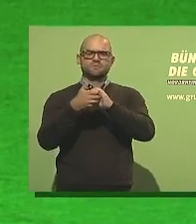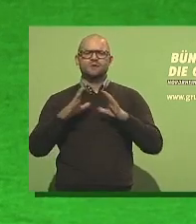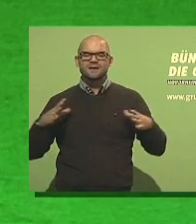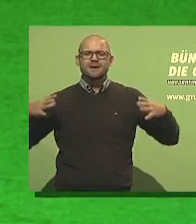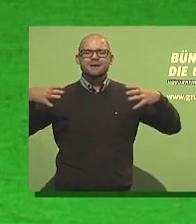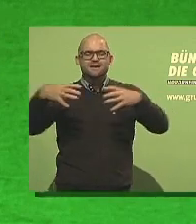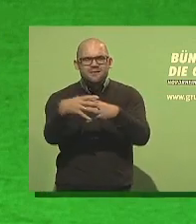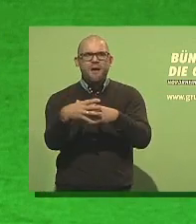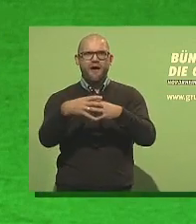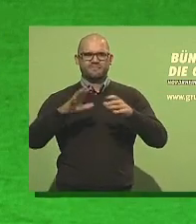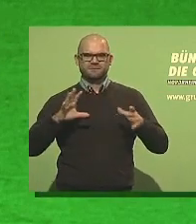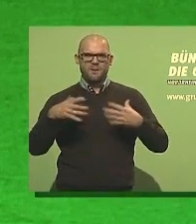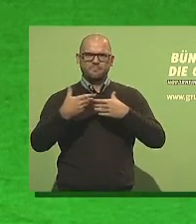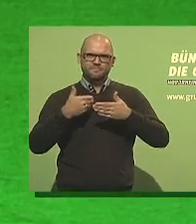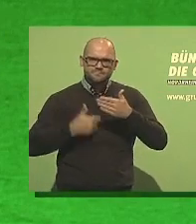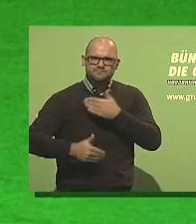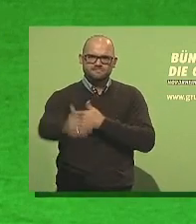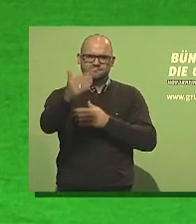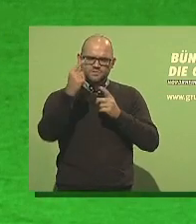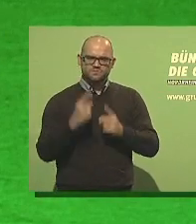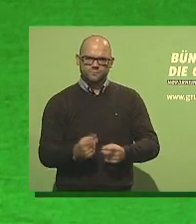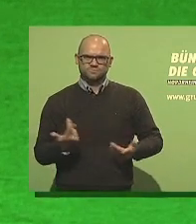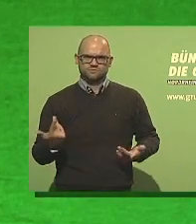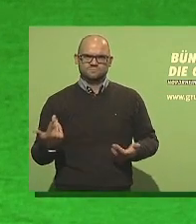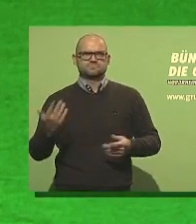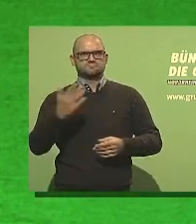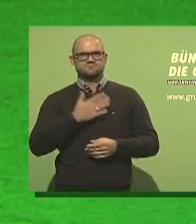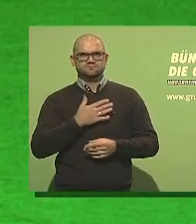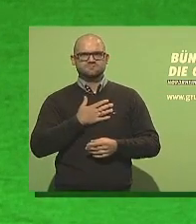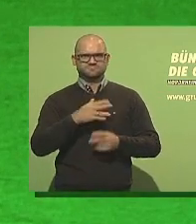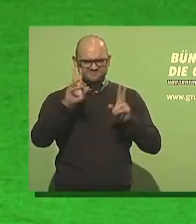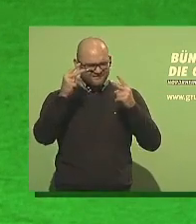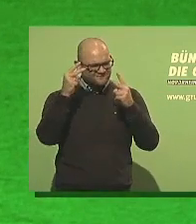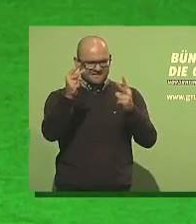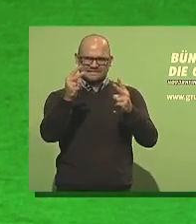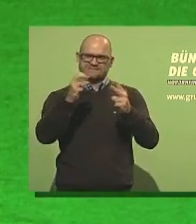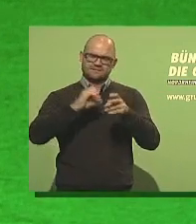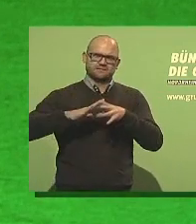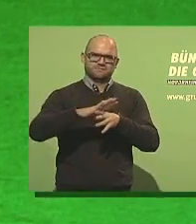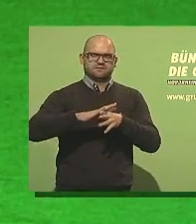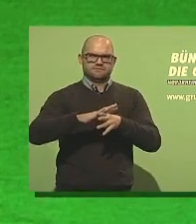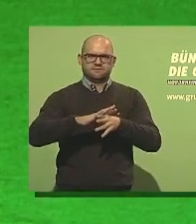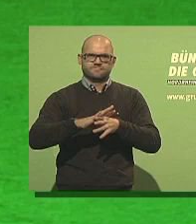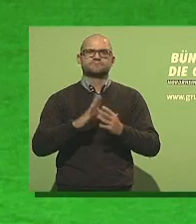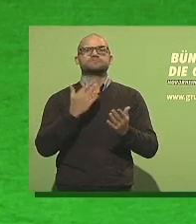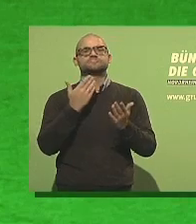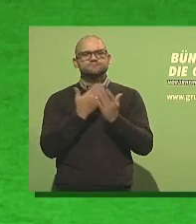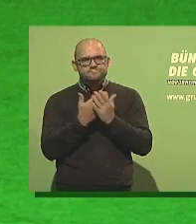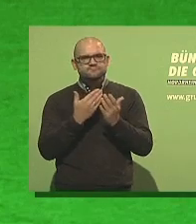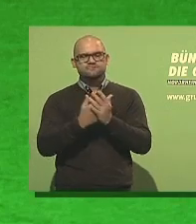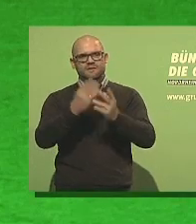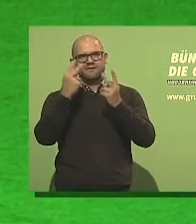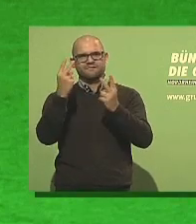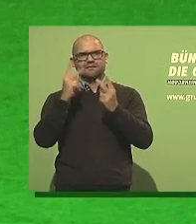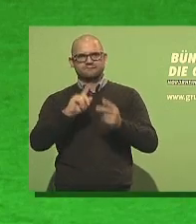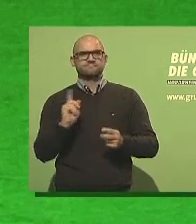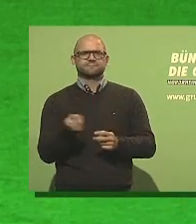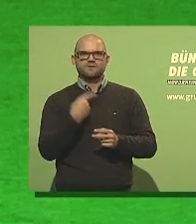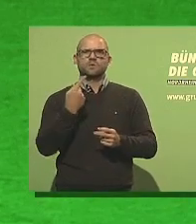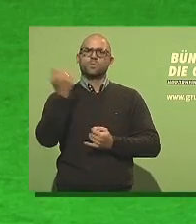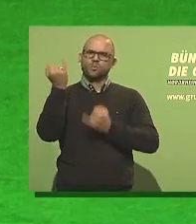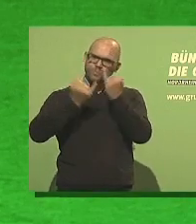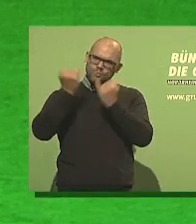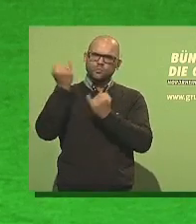radikale Ökologisierung unserer Industriegesellschaft nicht wurscht, sondern wichtig sind. Und auch deswegen stehen wir Grüne in klarer Konkurrenz